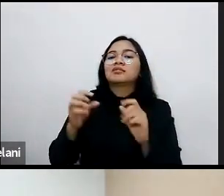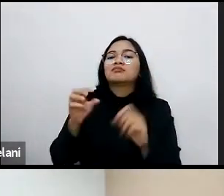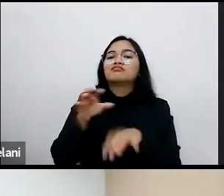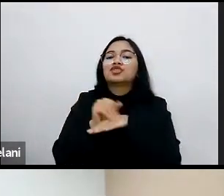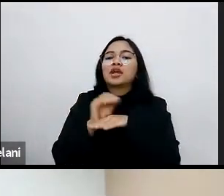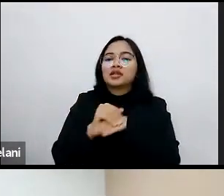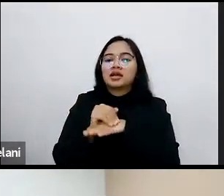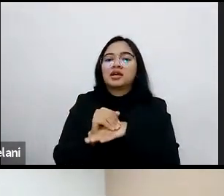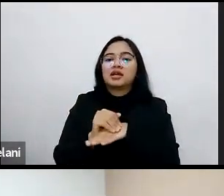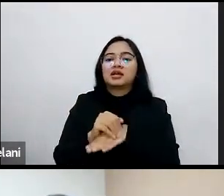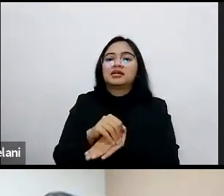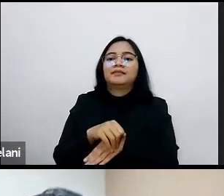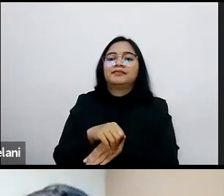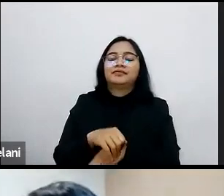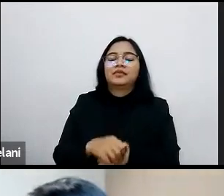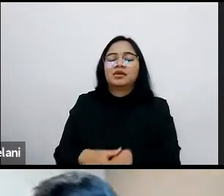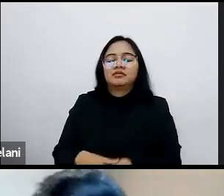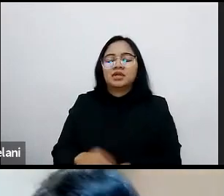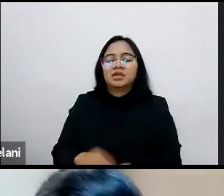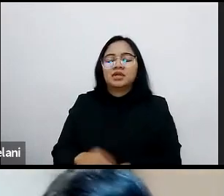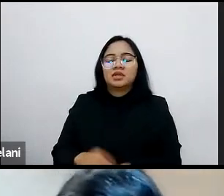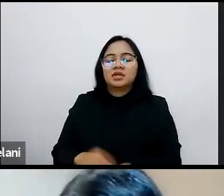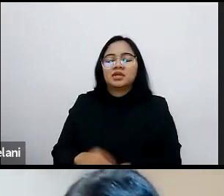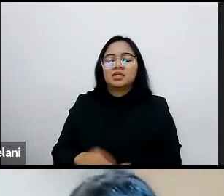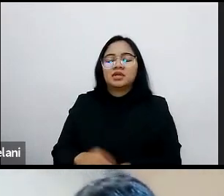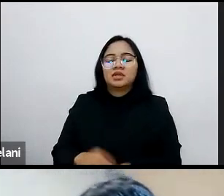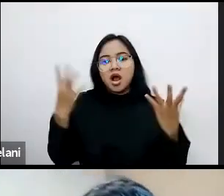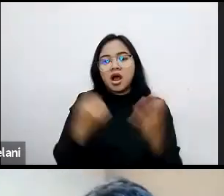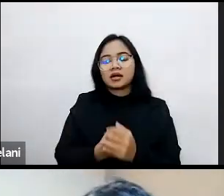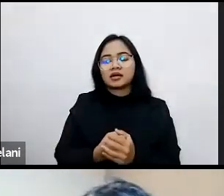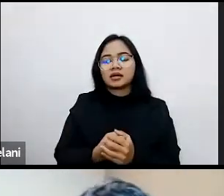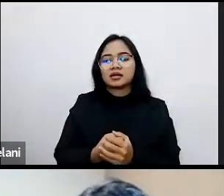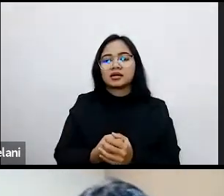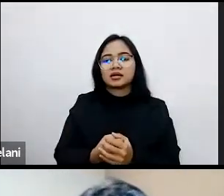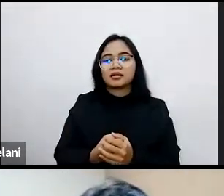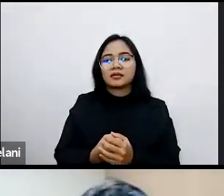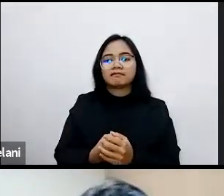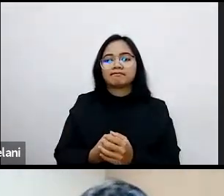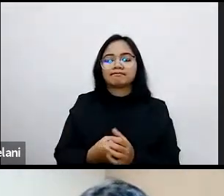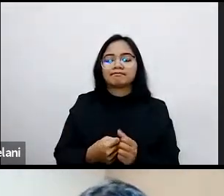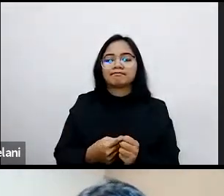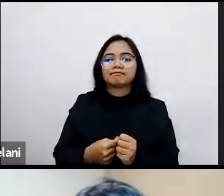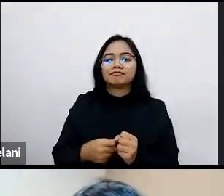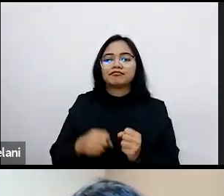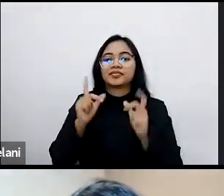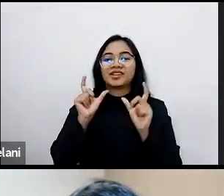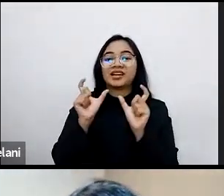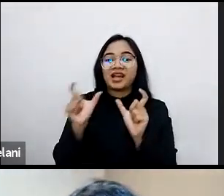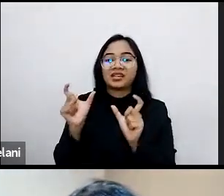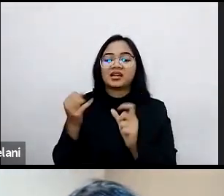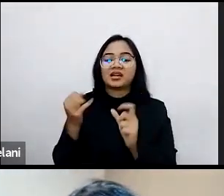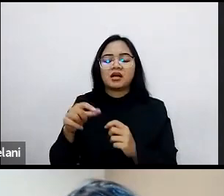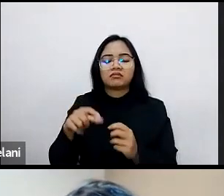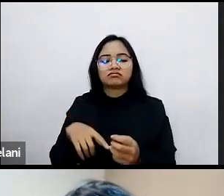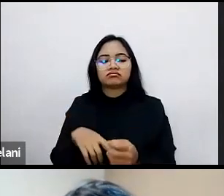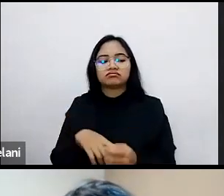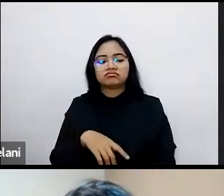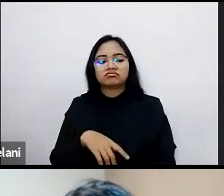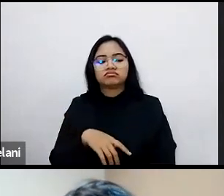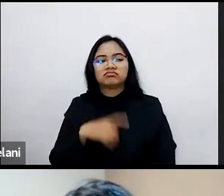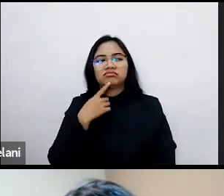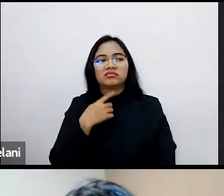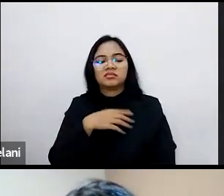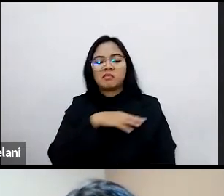para expert ini membongkar keywords atau kata-kata yang berputar di masyarakat, misalnya agama